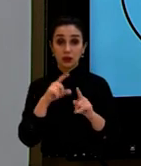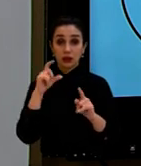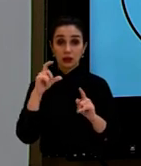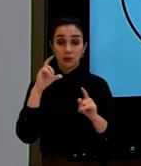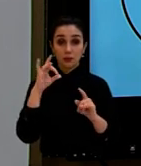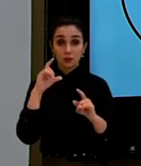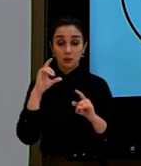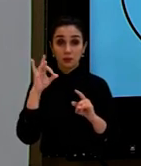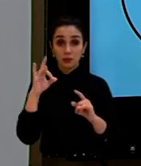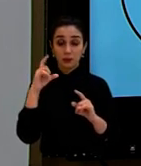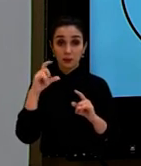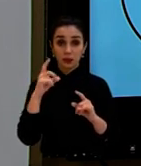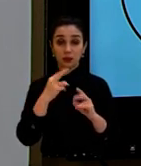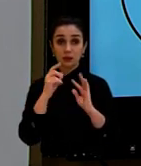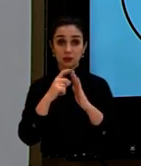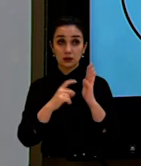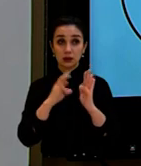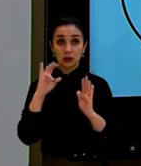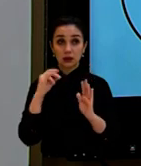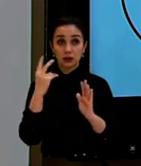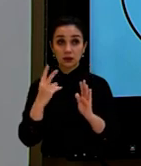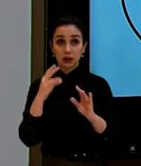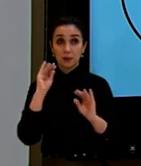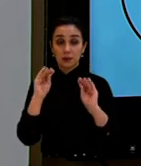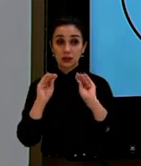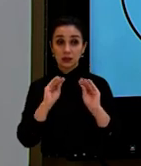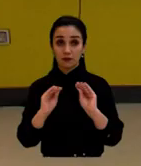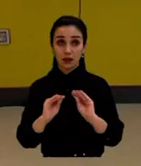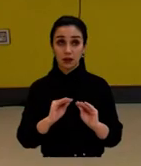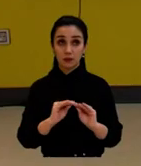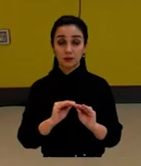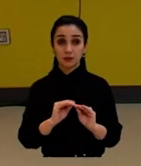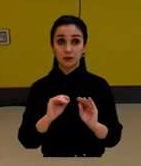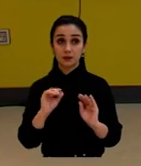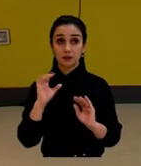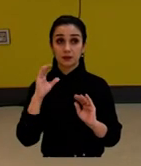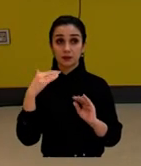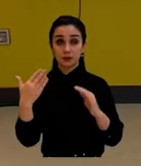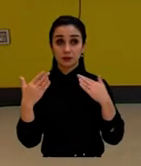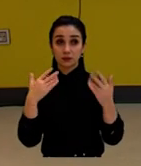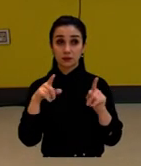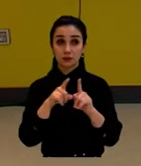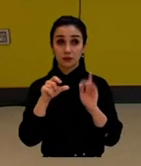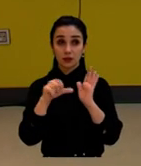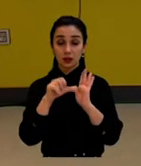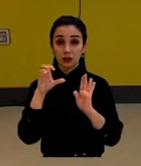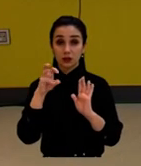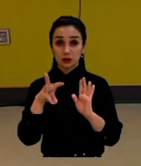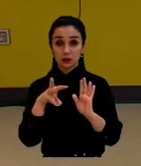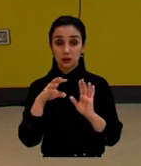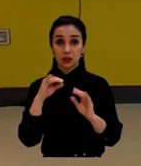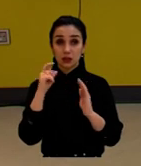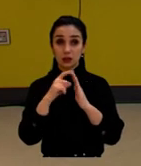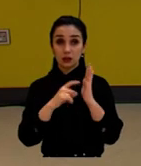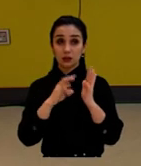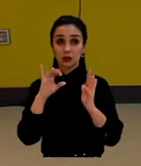равно сторона квадрата разделить на 2. Подставляем. Сторона квадрата у нас 6 сантиметров.